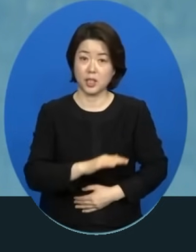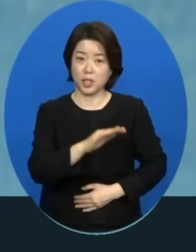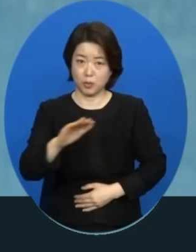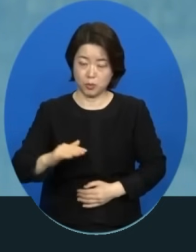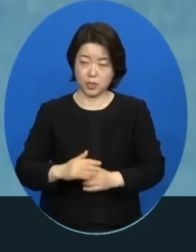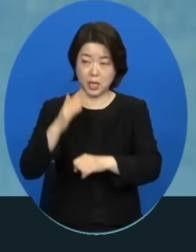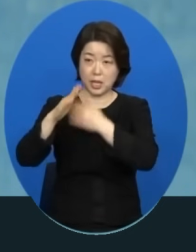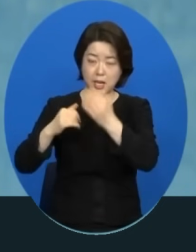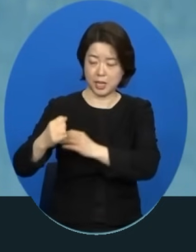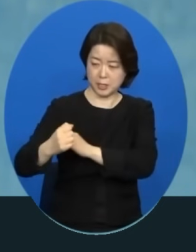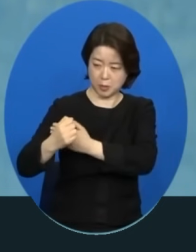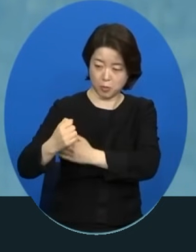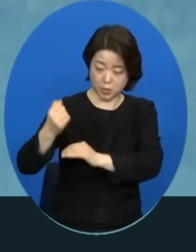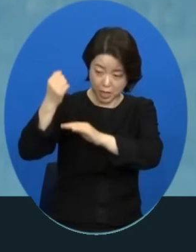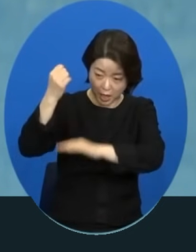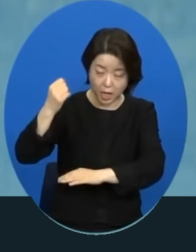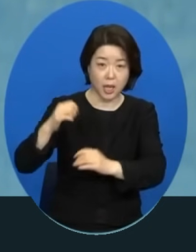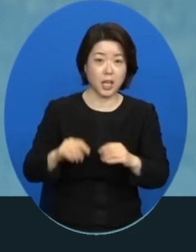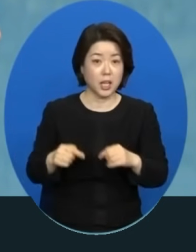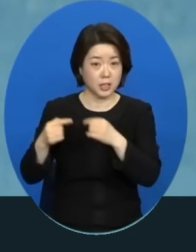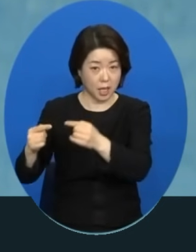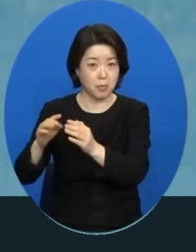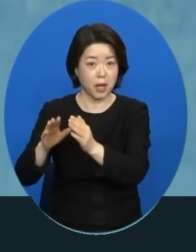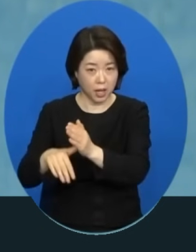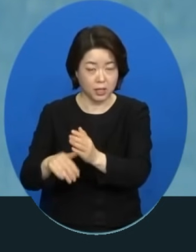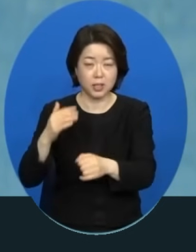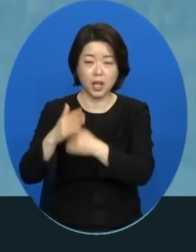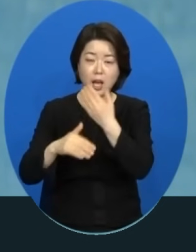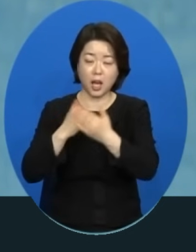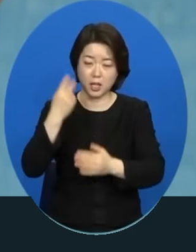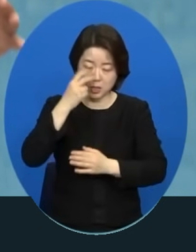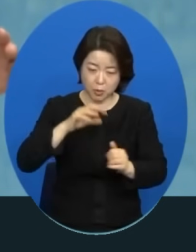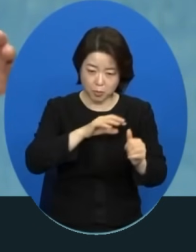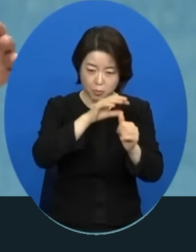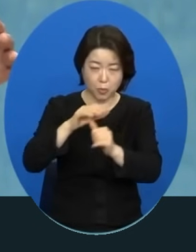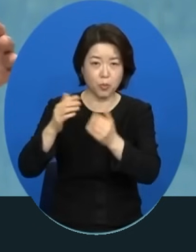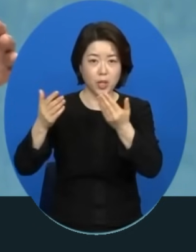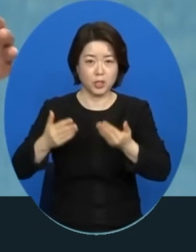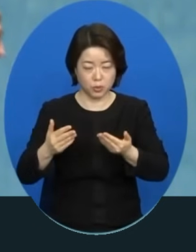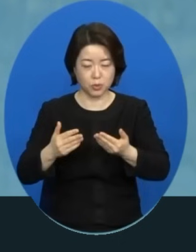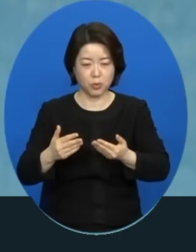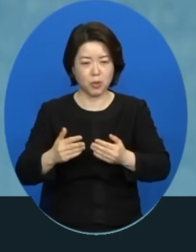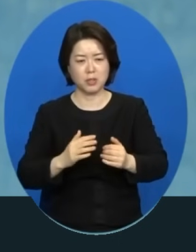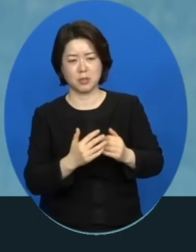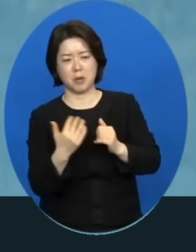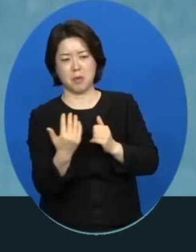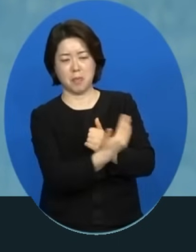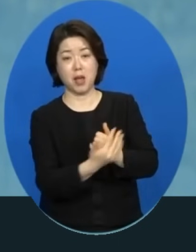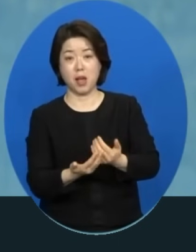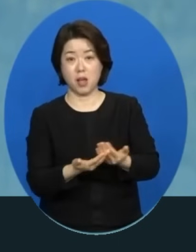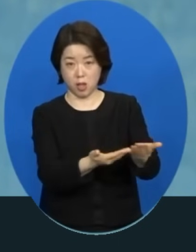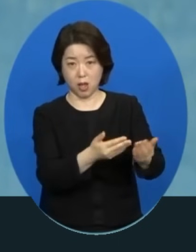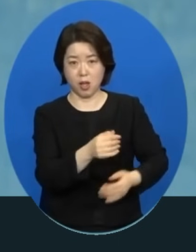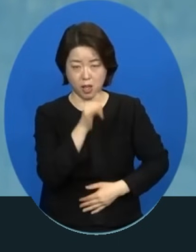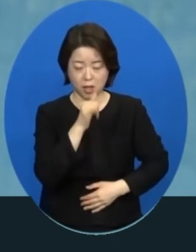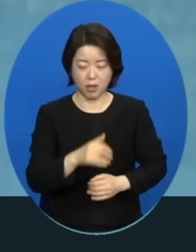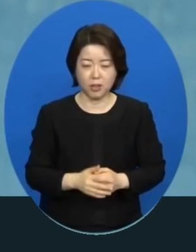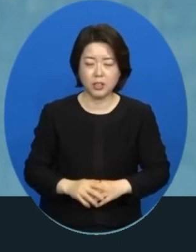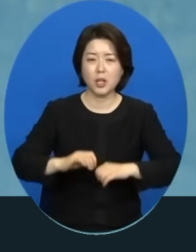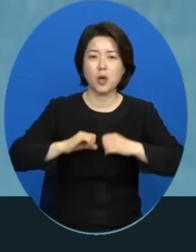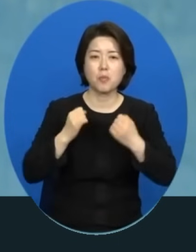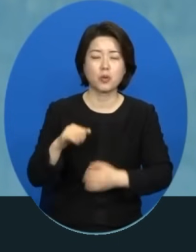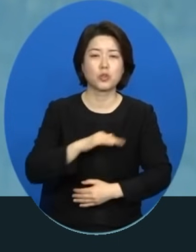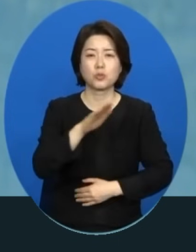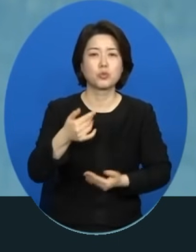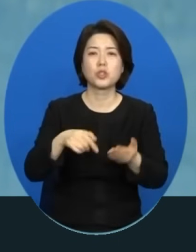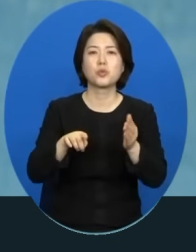권위 아래 있을 때에만 하나님은 우리를 보호하시고 대적글에서부터 막아주시고, 그래서 이 복종은 바로 우리를 위한 말씀이에요.